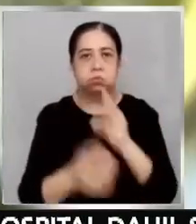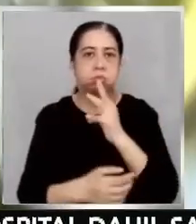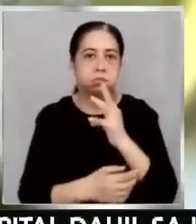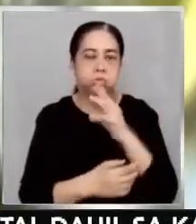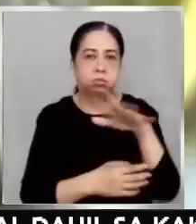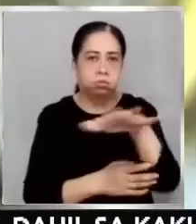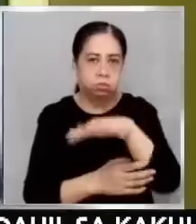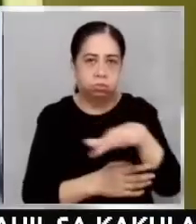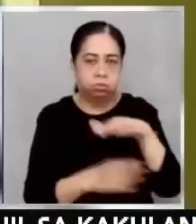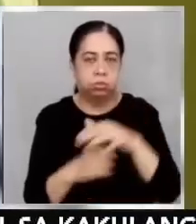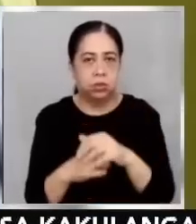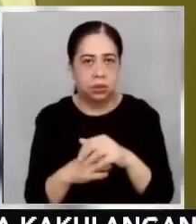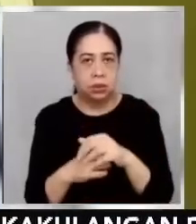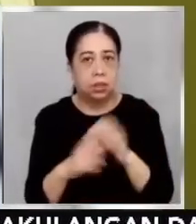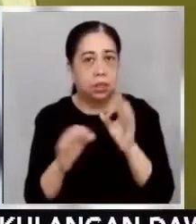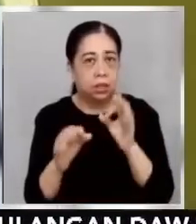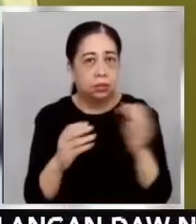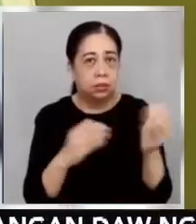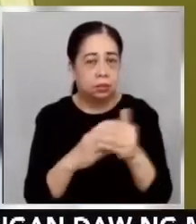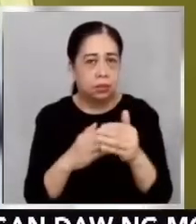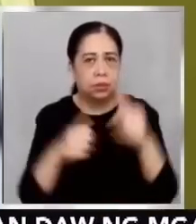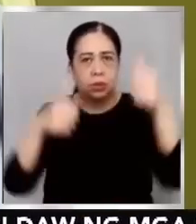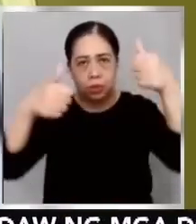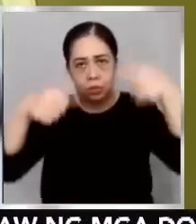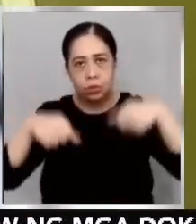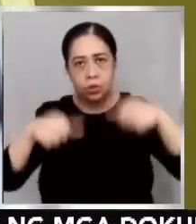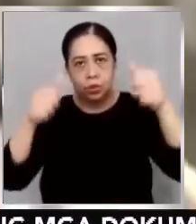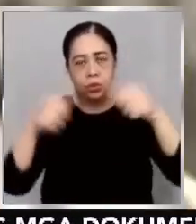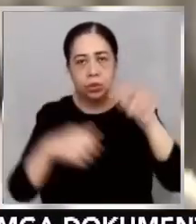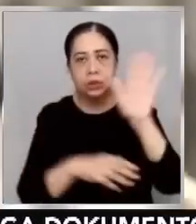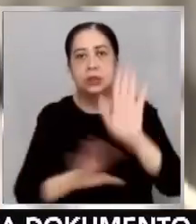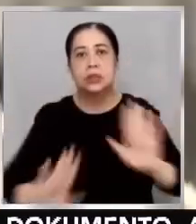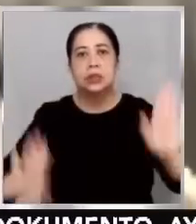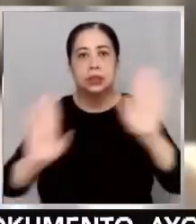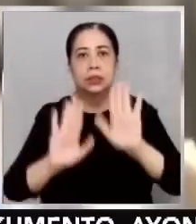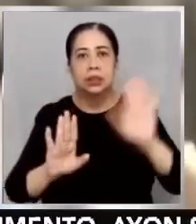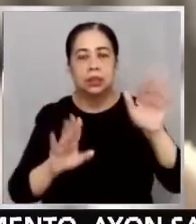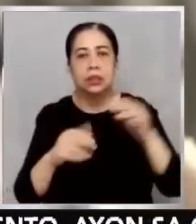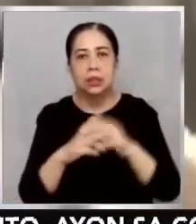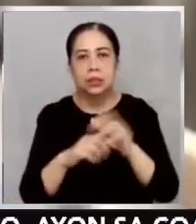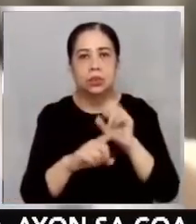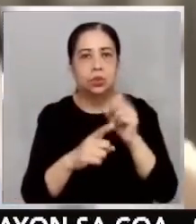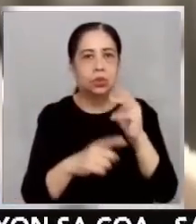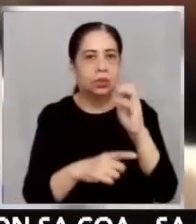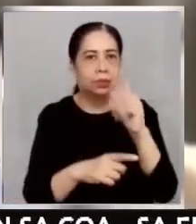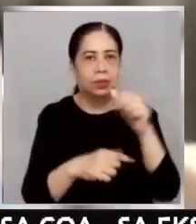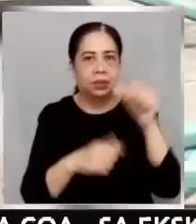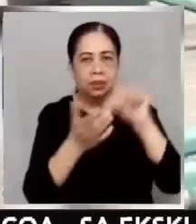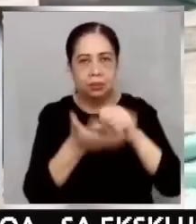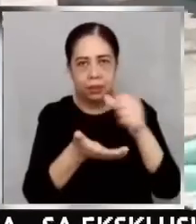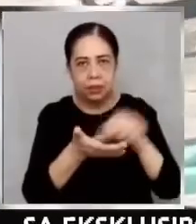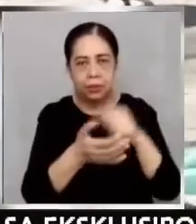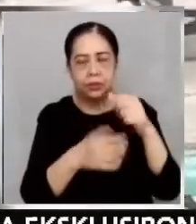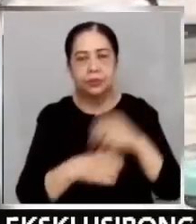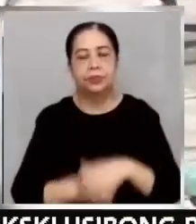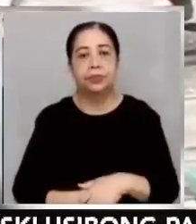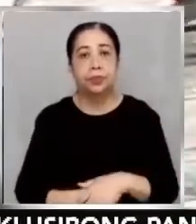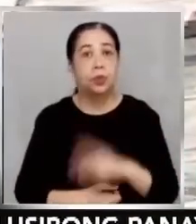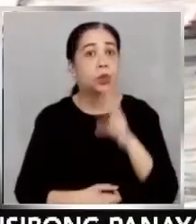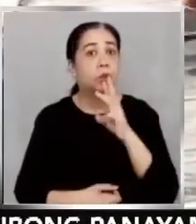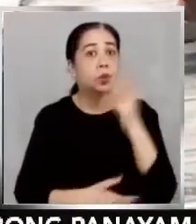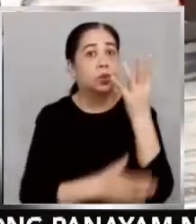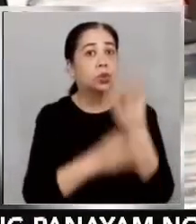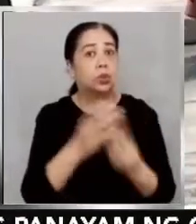Kung mapaagaman ay ipopost na rin nila sa Linggo sa kanilang mga social media page. Ang water interruption